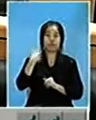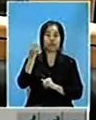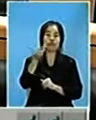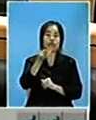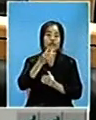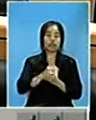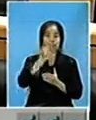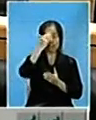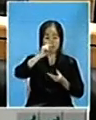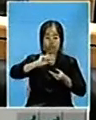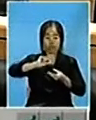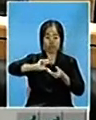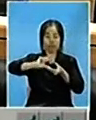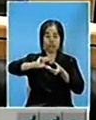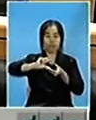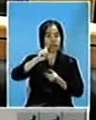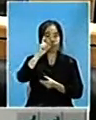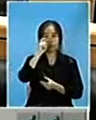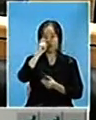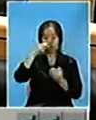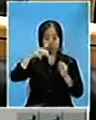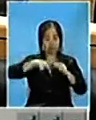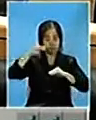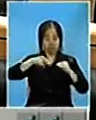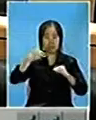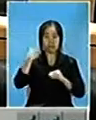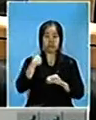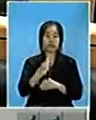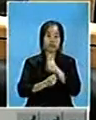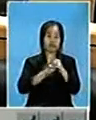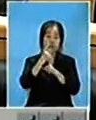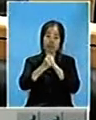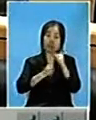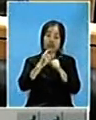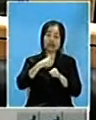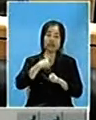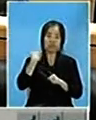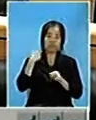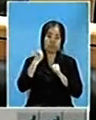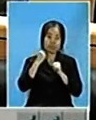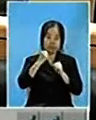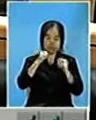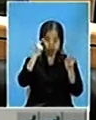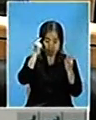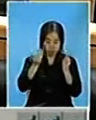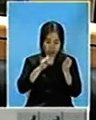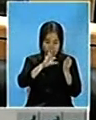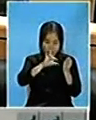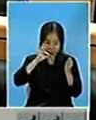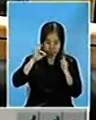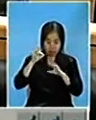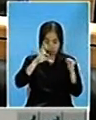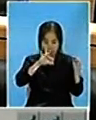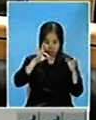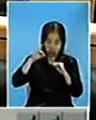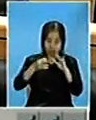และมันหนาเกินไปที่จะไปอ่านเยอะๆอย่างนี้ครับผมเองก็ทุกปีครับผมจะพยายามดึงส่วนที่ผมคิดว่ามีความสำคัญถ่ายเอกสารมา